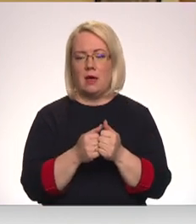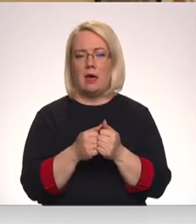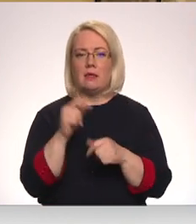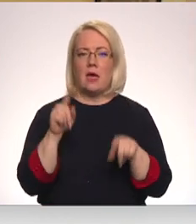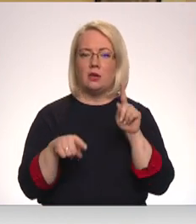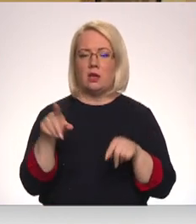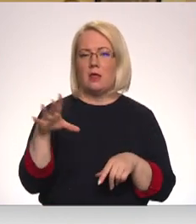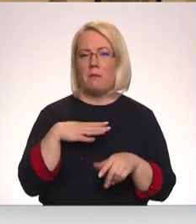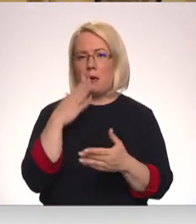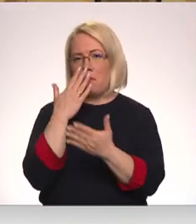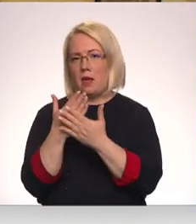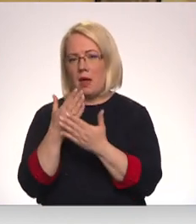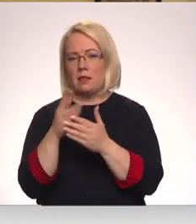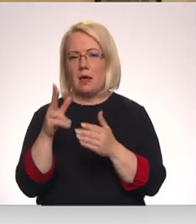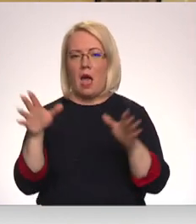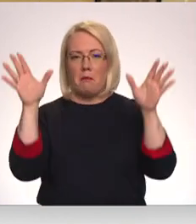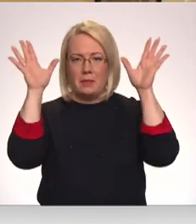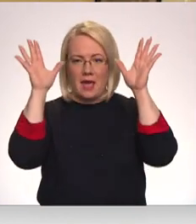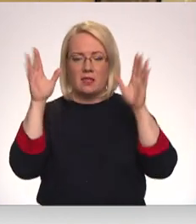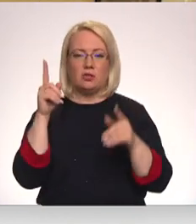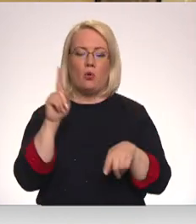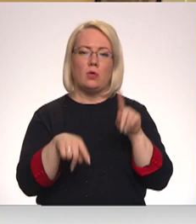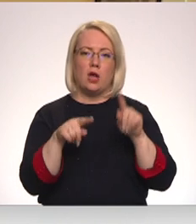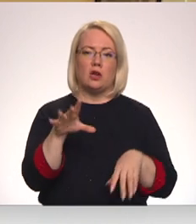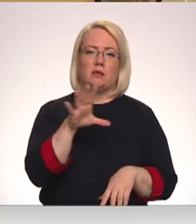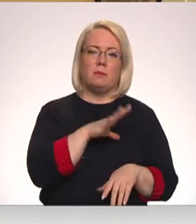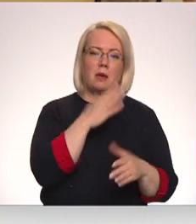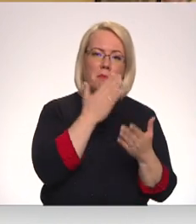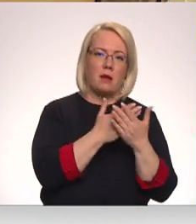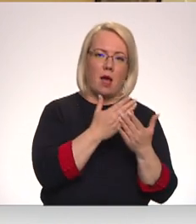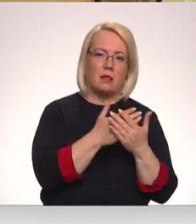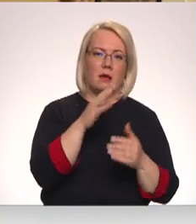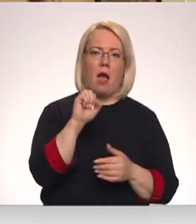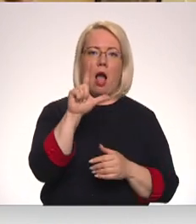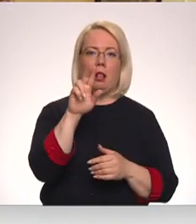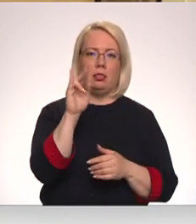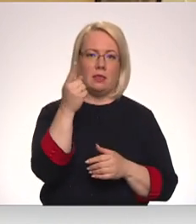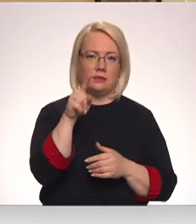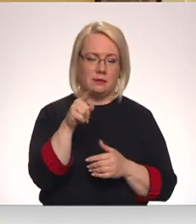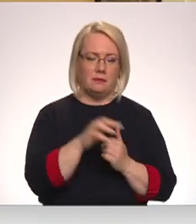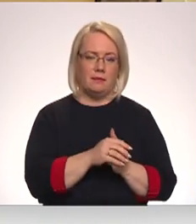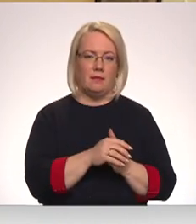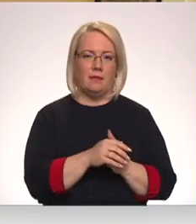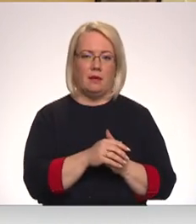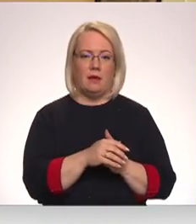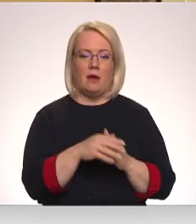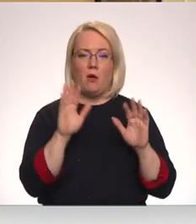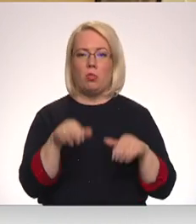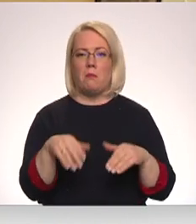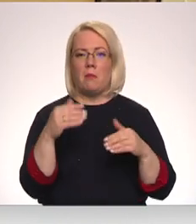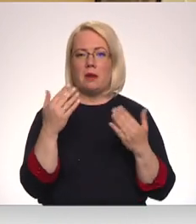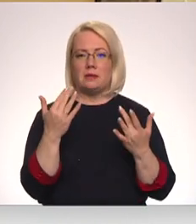Dažreiz tā bija attēlota kā briedis, un dažreiz tā bija attēlota kā alnis. Un par cik